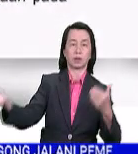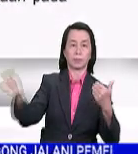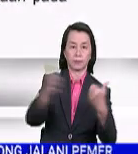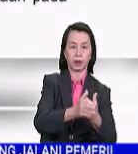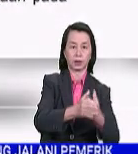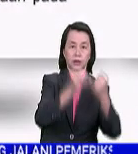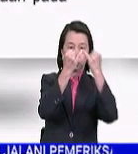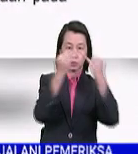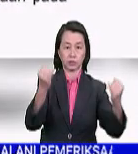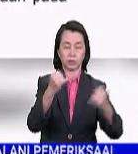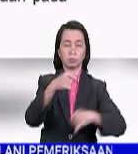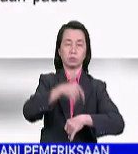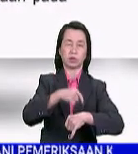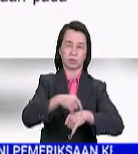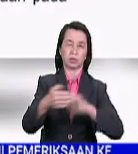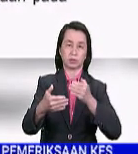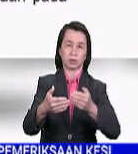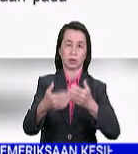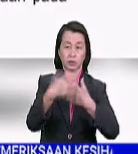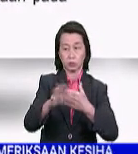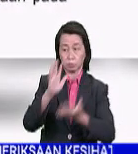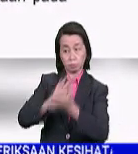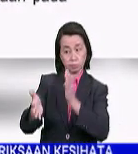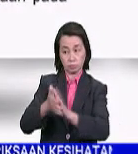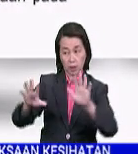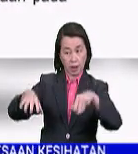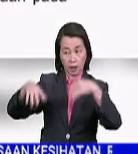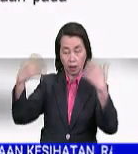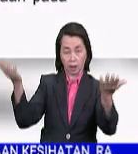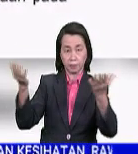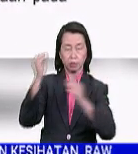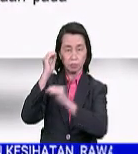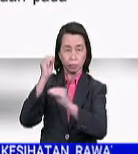berangkat pulang ke istana dalam masa terdekat setelah selesai menjalani rawatan susulan itu.